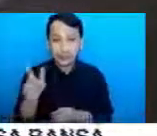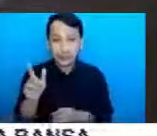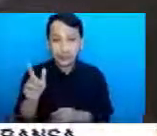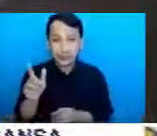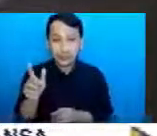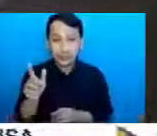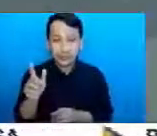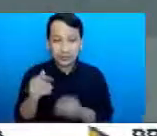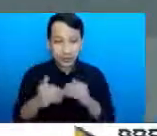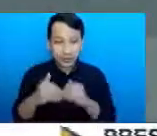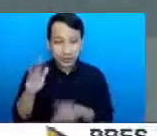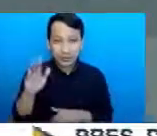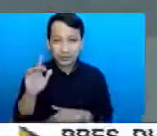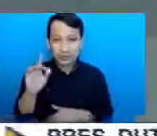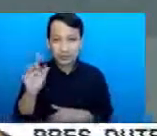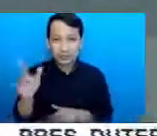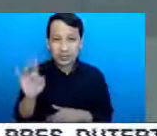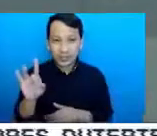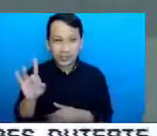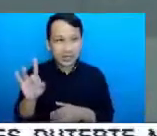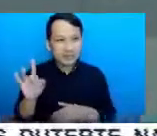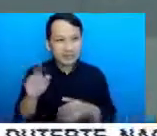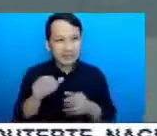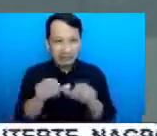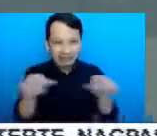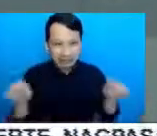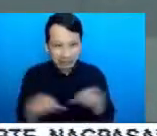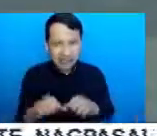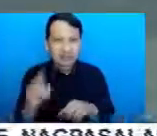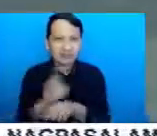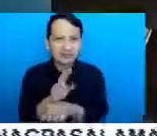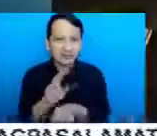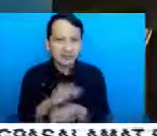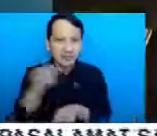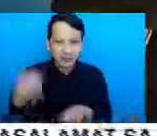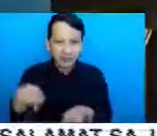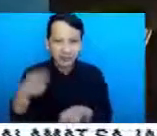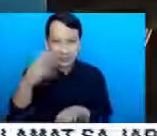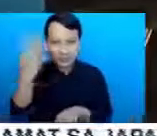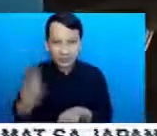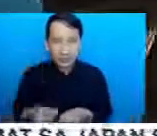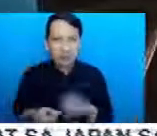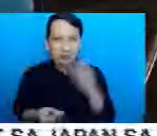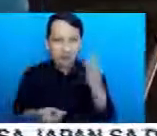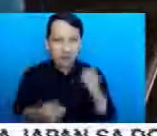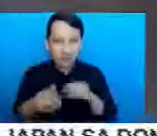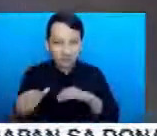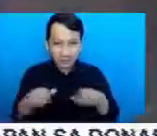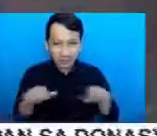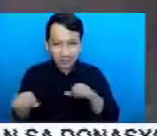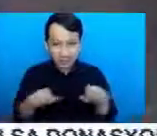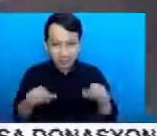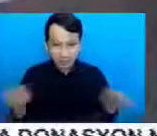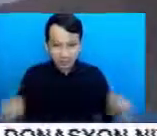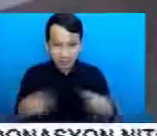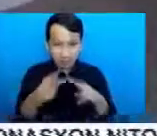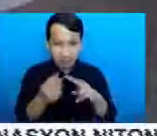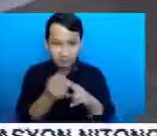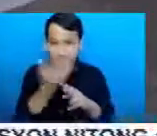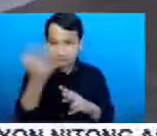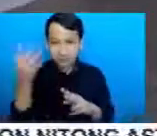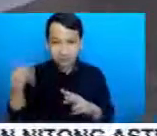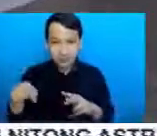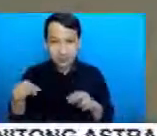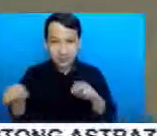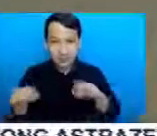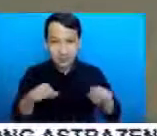bulkan. Alas 6:47 ng umaga kahapon, nakapagtala ang FIBOX ng isang minor eruption. Nitong nakaraang araw, Gani, nakapaglabas